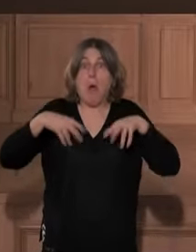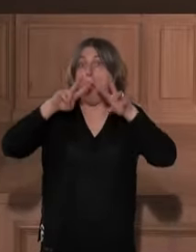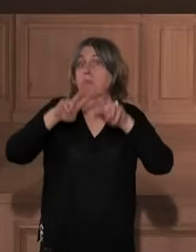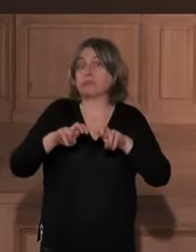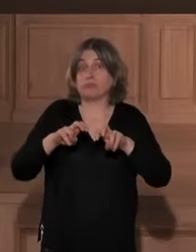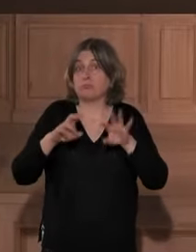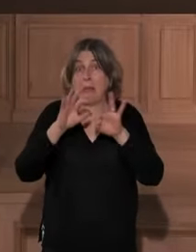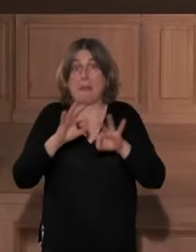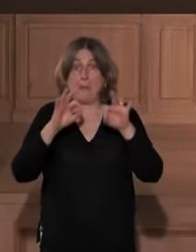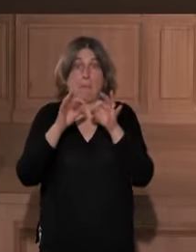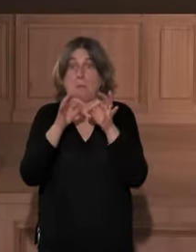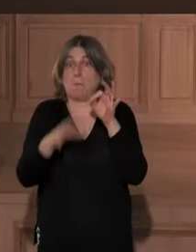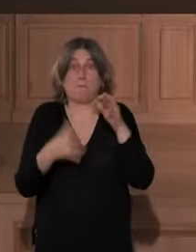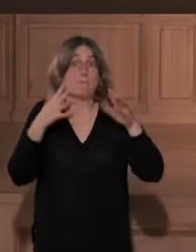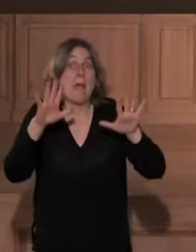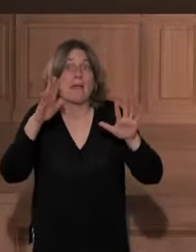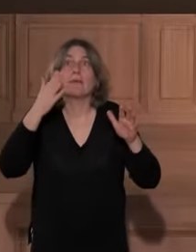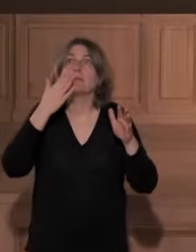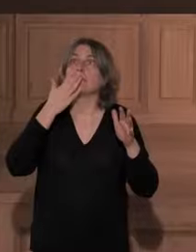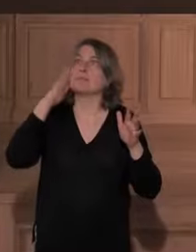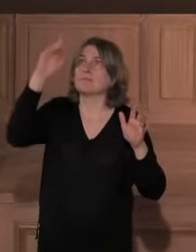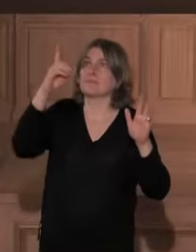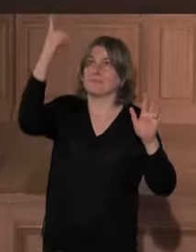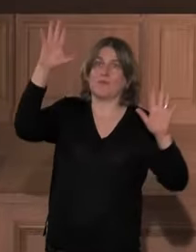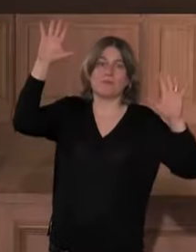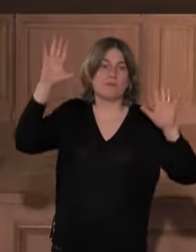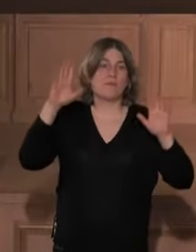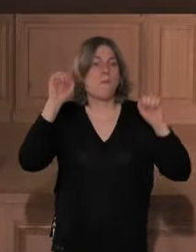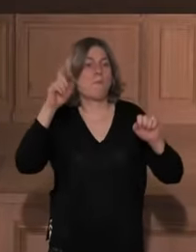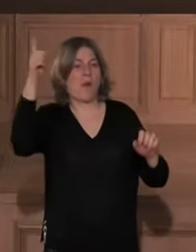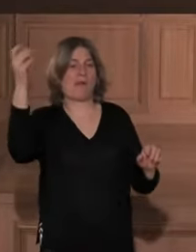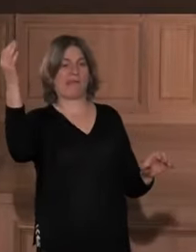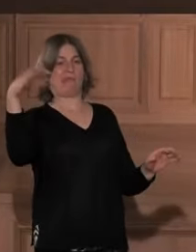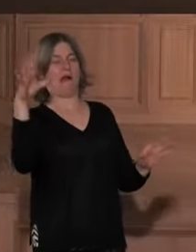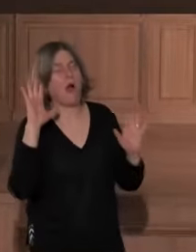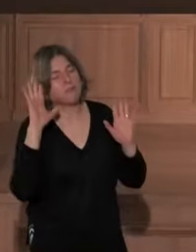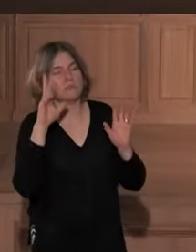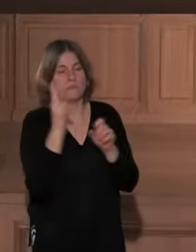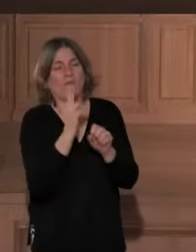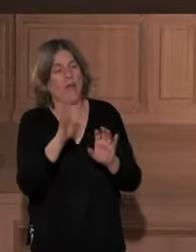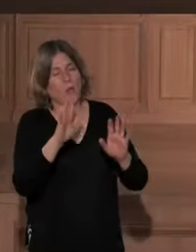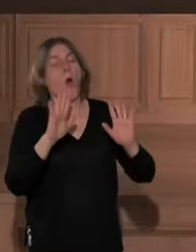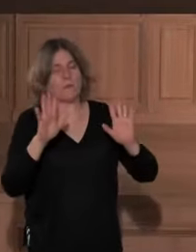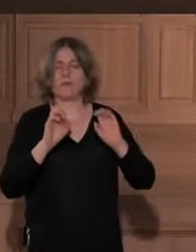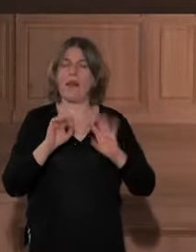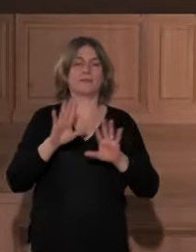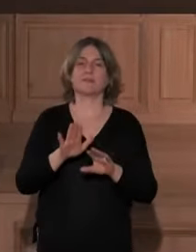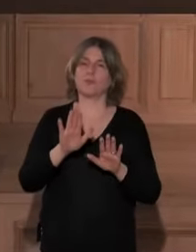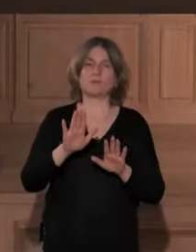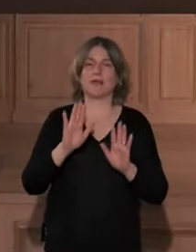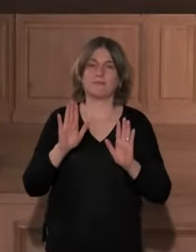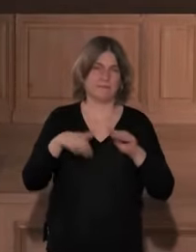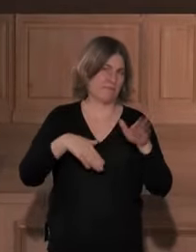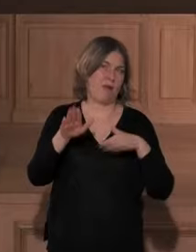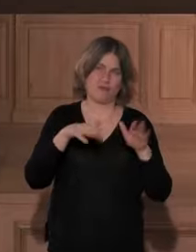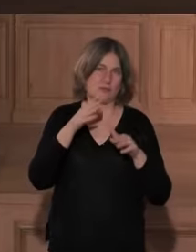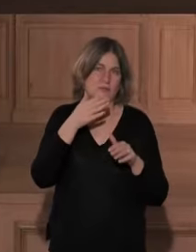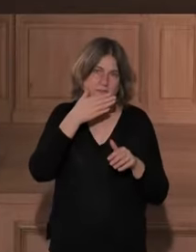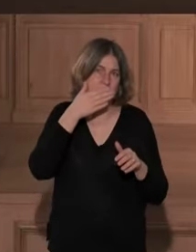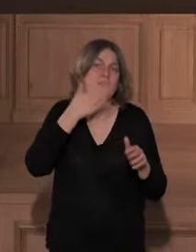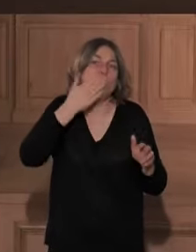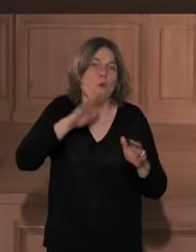pas. Parce que je pense que si on le sait, l'humain est tellement pourri qu'il serait capable d'y mettre de la médisance là-dedans. Donc laissons ça comme ça, ça fonctionne, c'est très bien